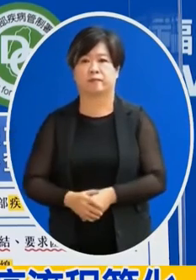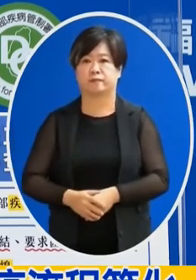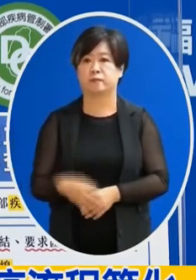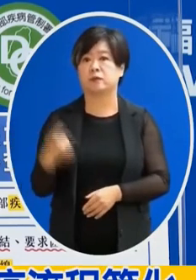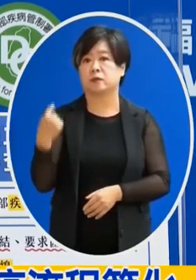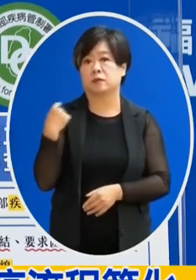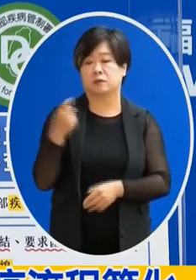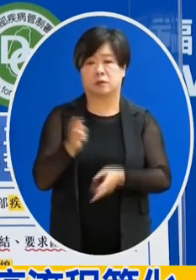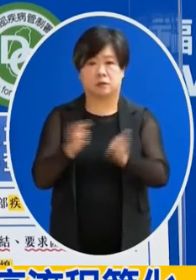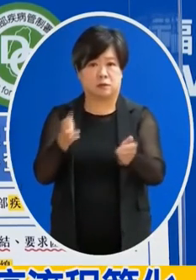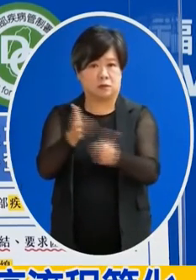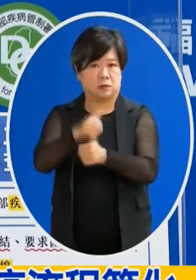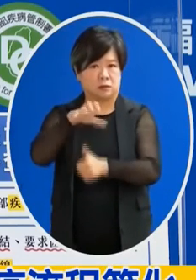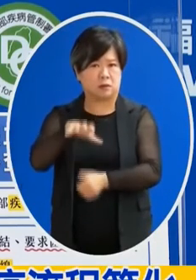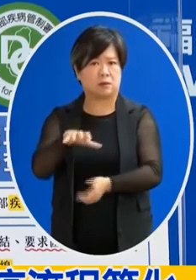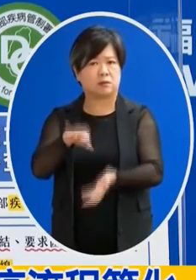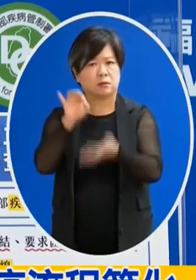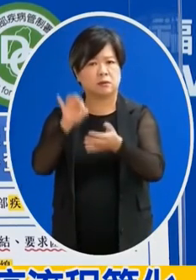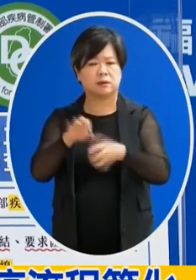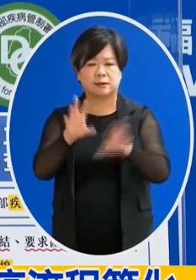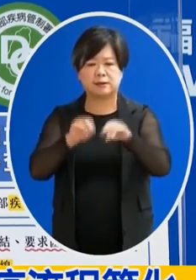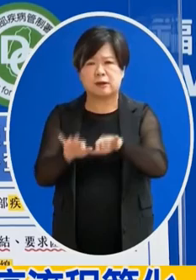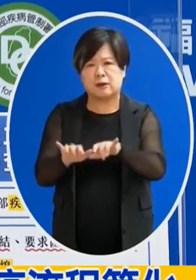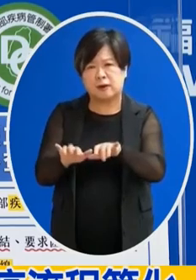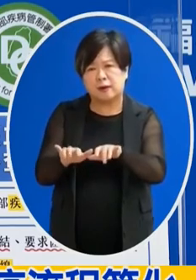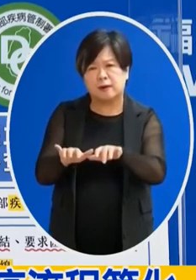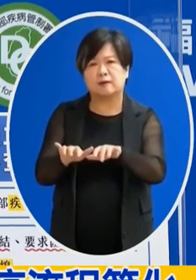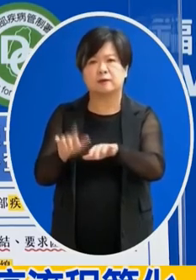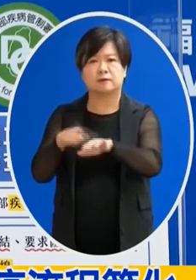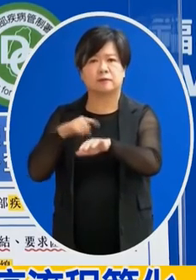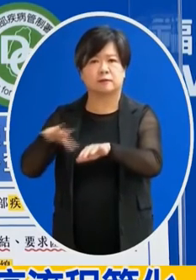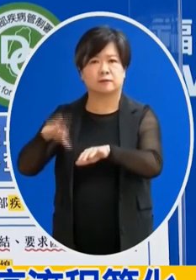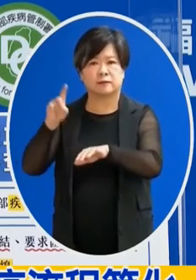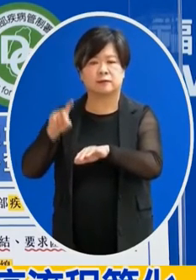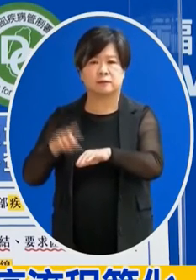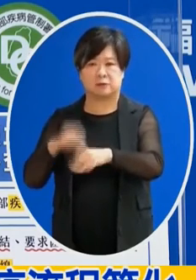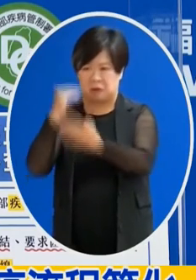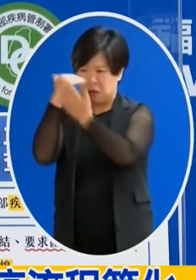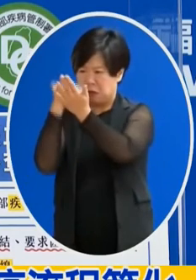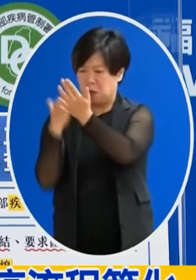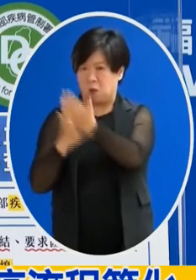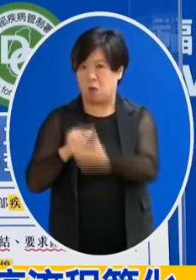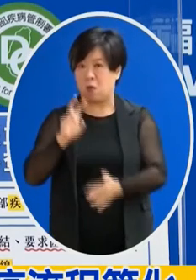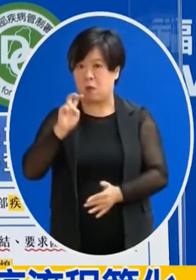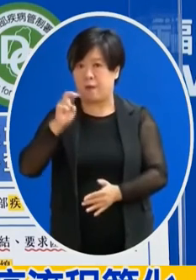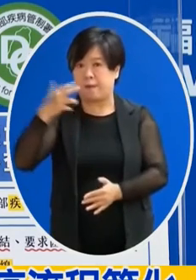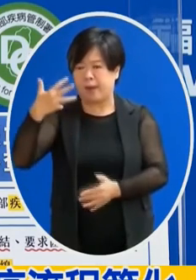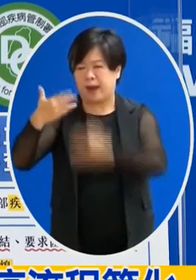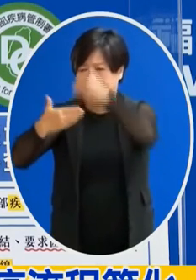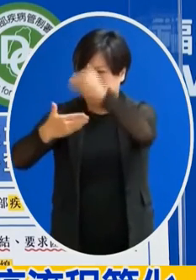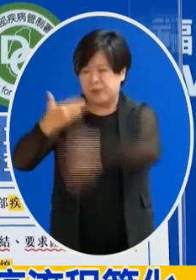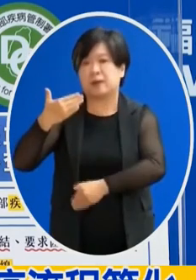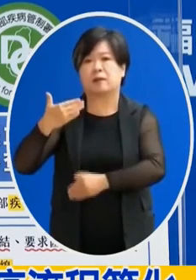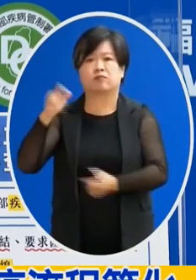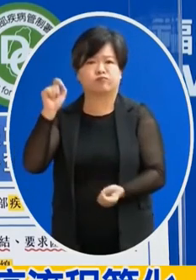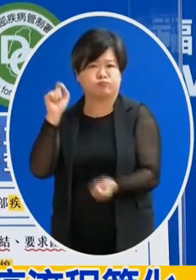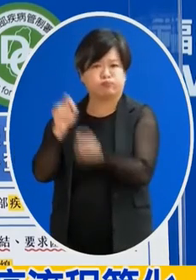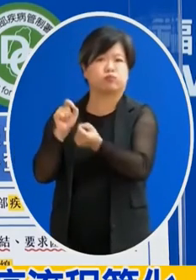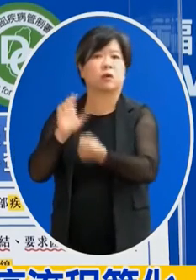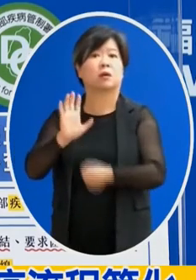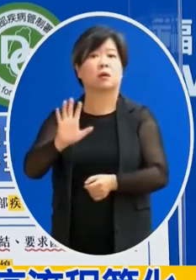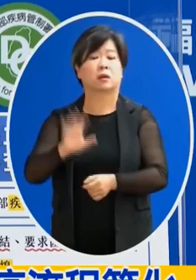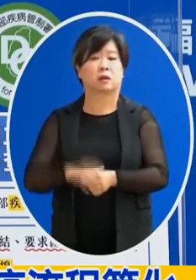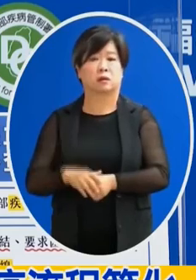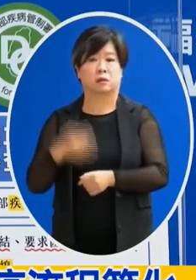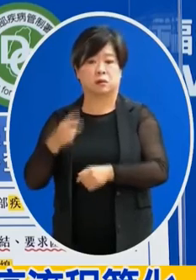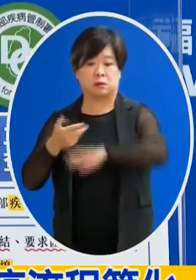提到，有一些啊资料的登档，从这个28项也做了一些简化哈等等。那啊